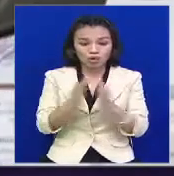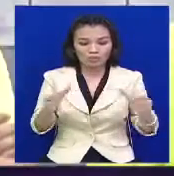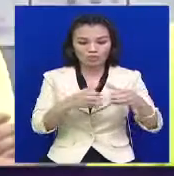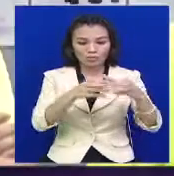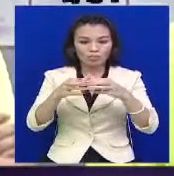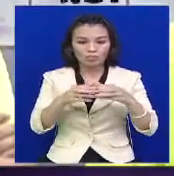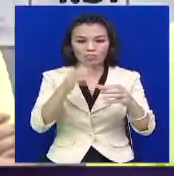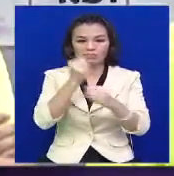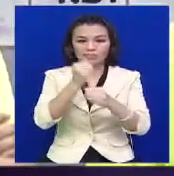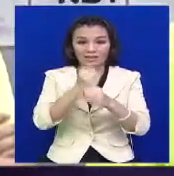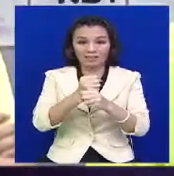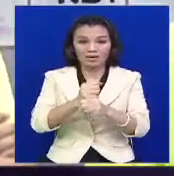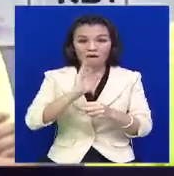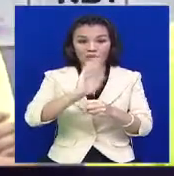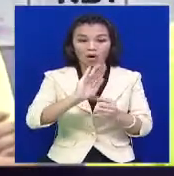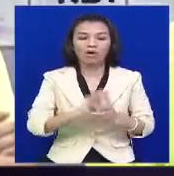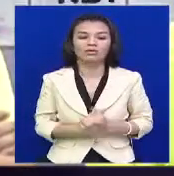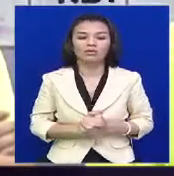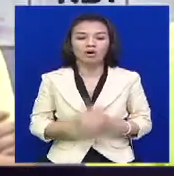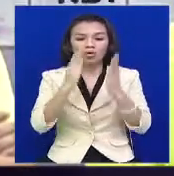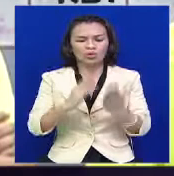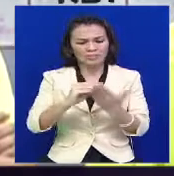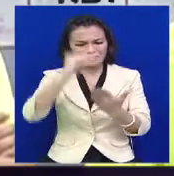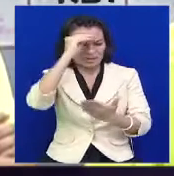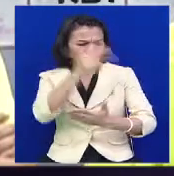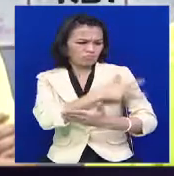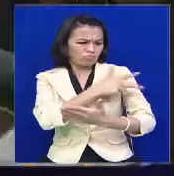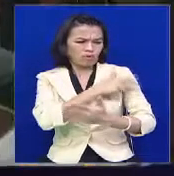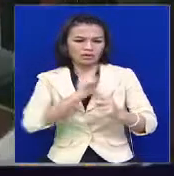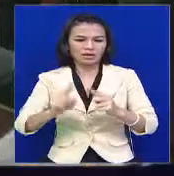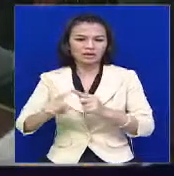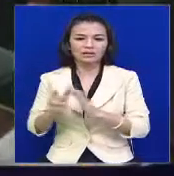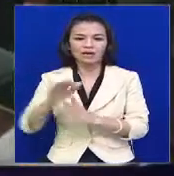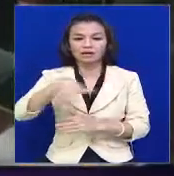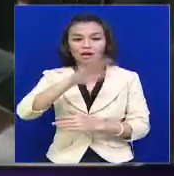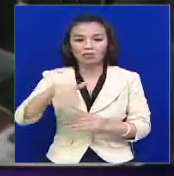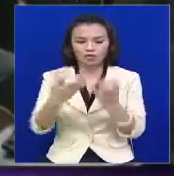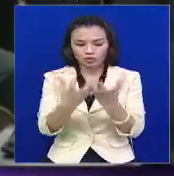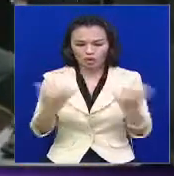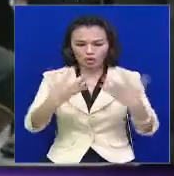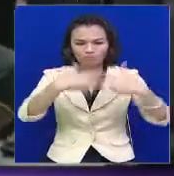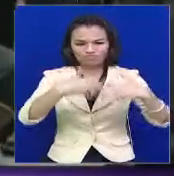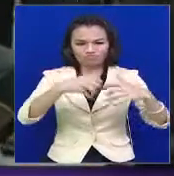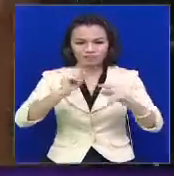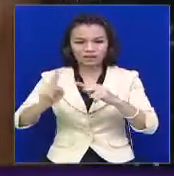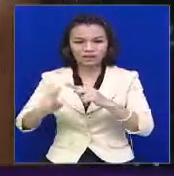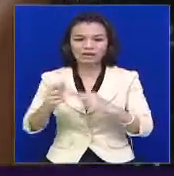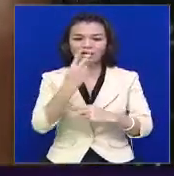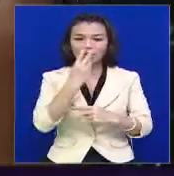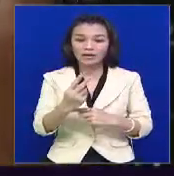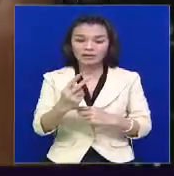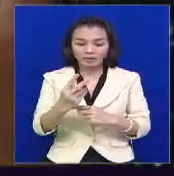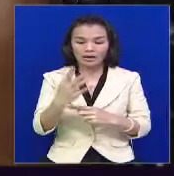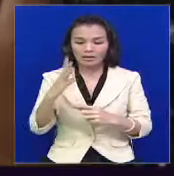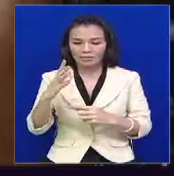ทางรายใหญ่ของเครือข่ายดอกเตอร์แล้วก็สามารถจับได้พร้อมกับอุปกรณ์ที่ใช้ในการปลอมหนังสือเดินทางและอีกคดีผู้ทั้หามี 2